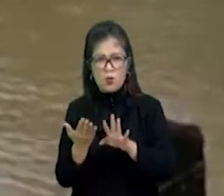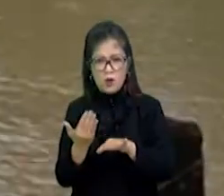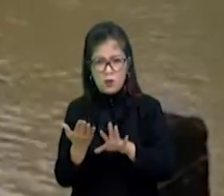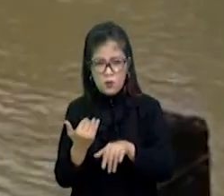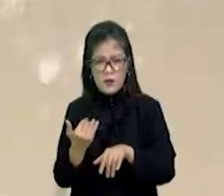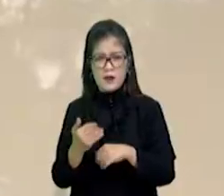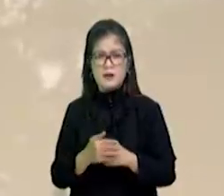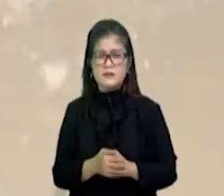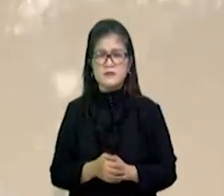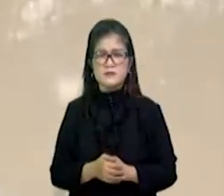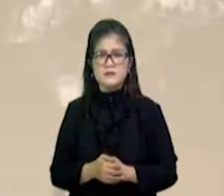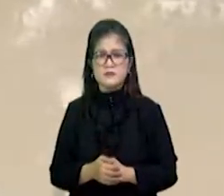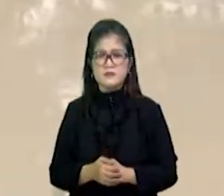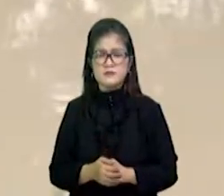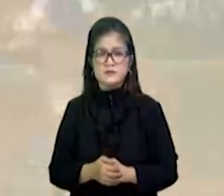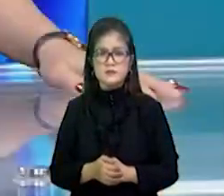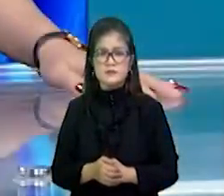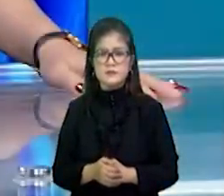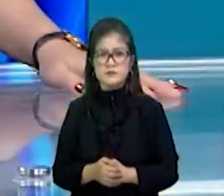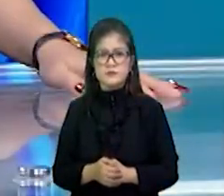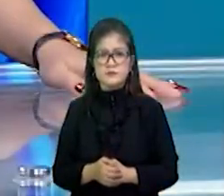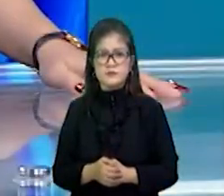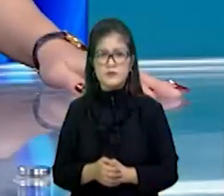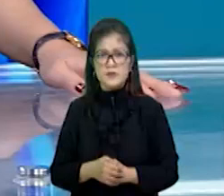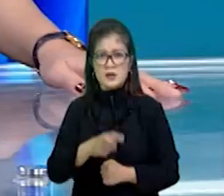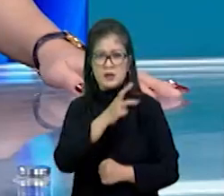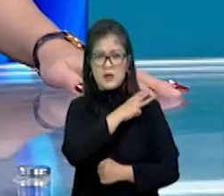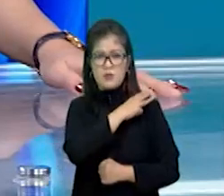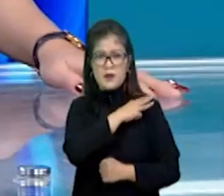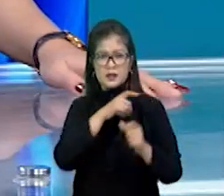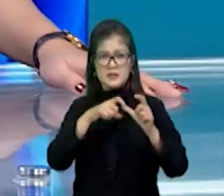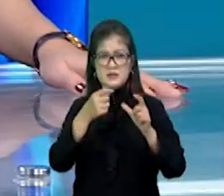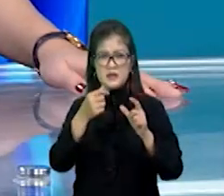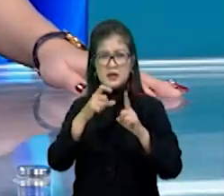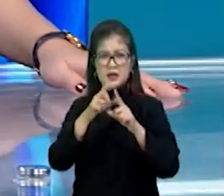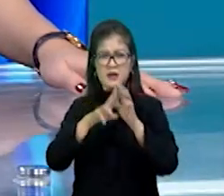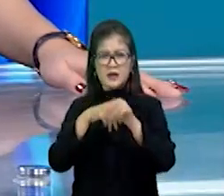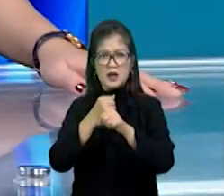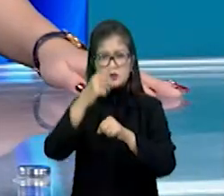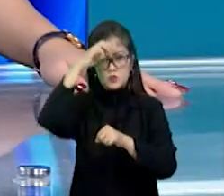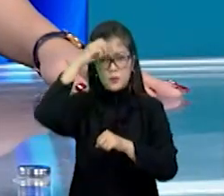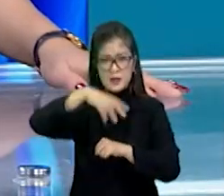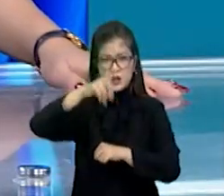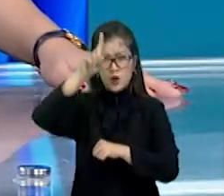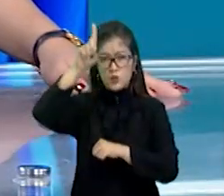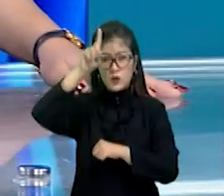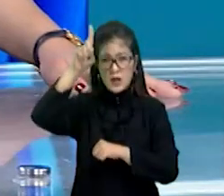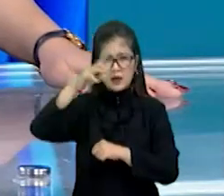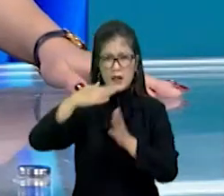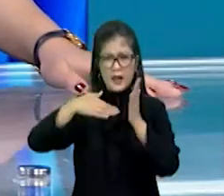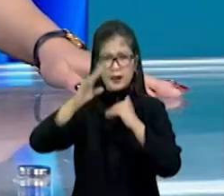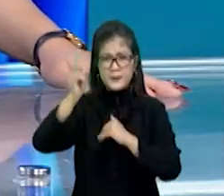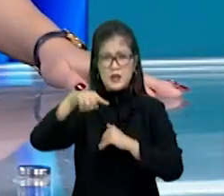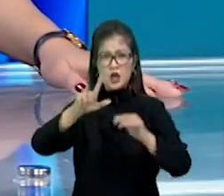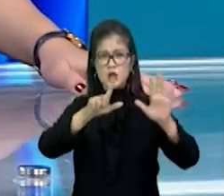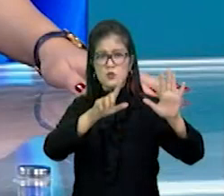Yusuf, iNews, melaporkan. Di Kabupaten Serdang Bedagai, Sumatera Utara, lebih dari 700 rumah yang tersebar di 4 desa